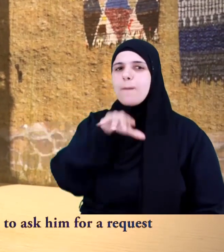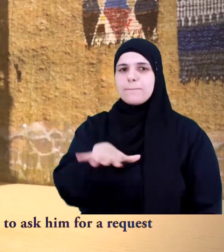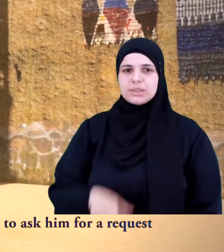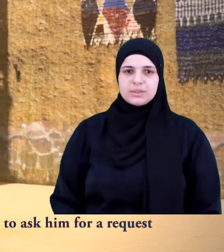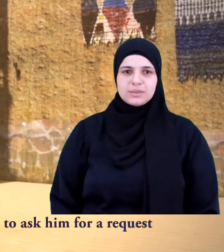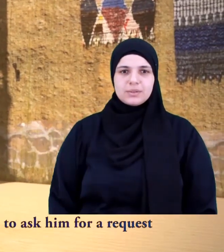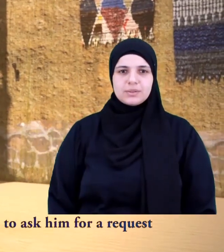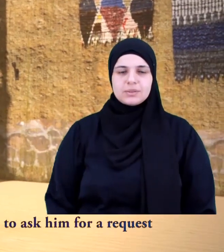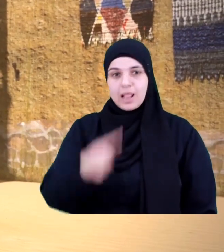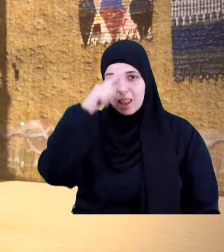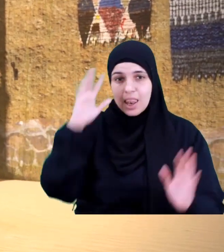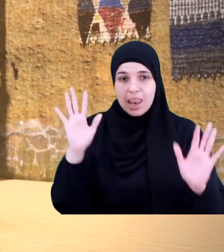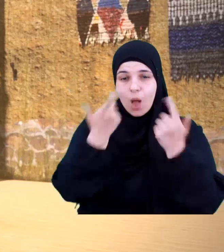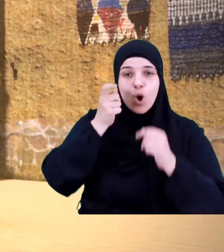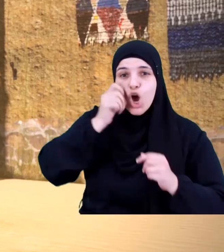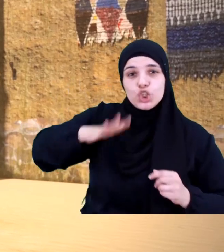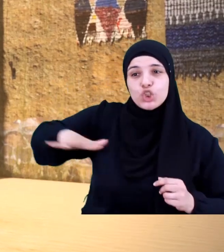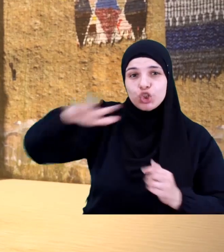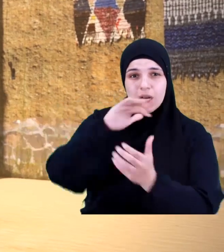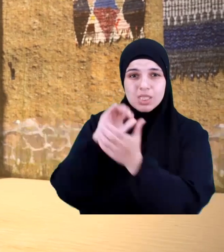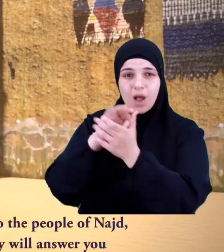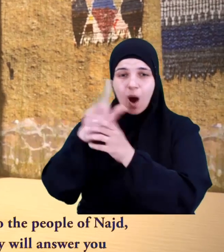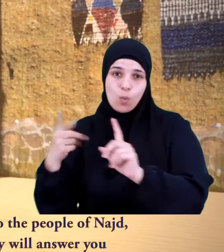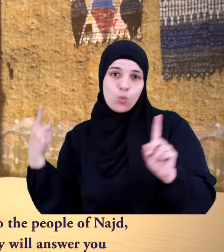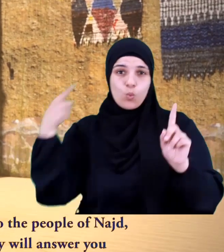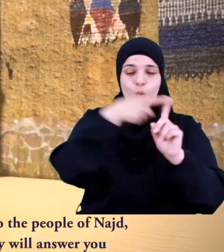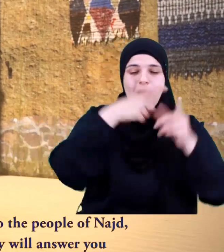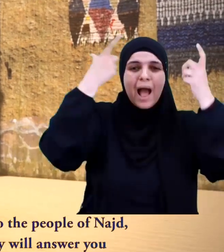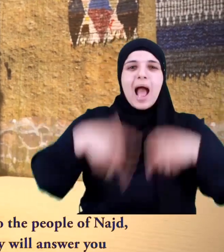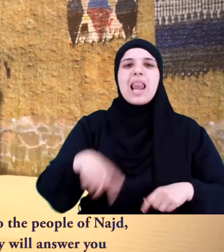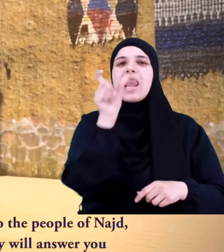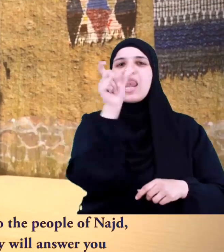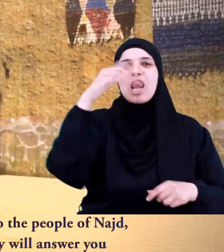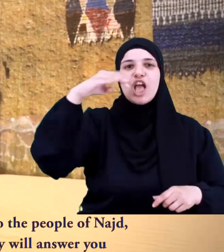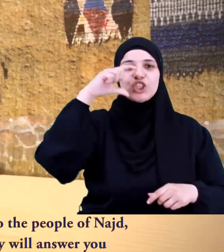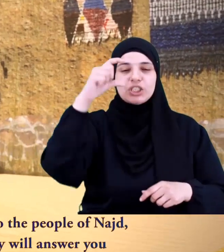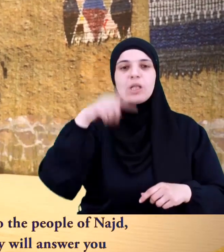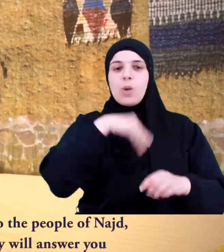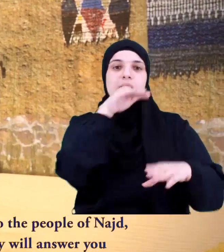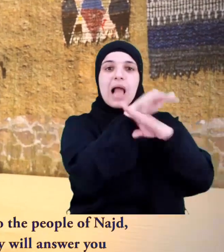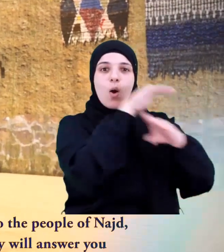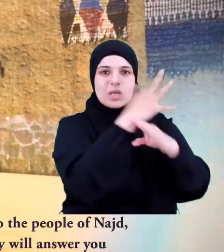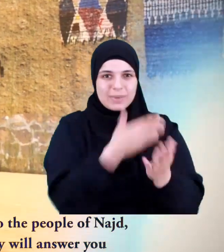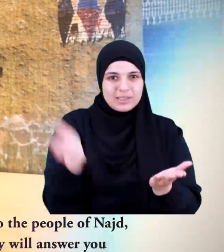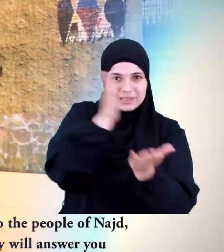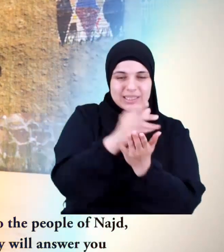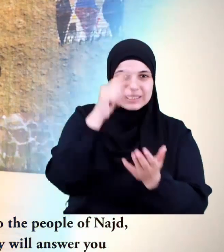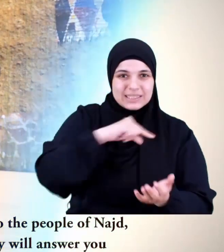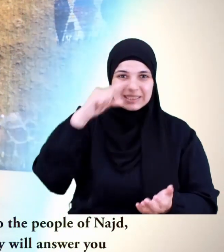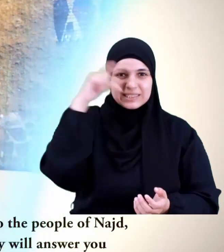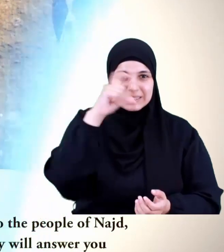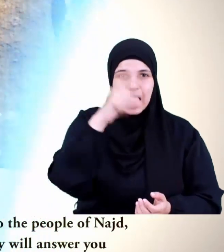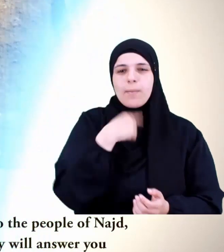يا محمد، لو بعثت رجالا من أصحابك إلى أهل نجد يدعونهم إلى